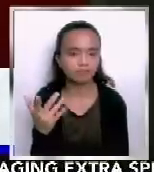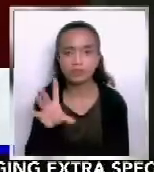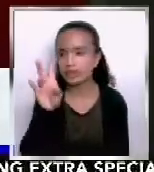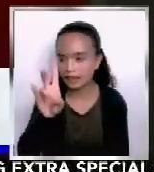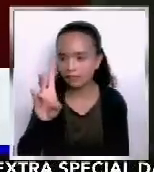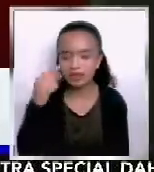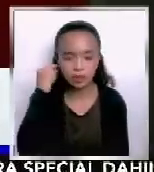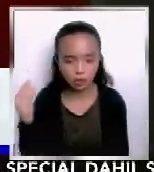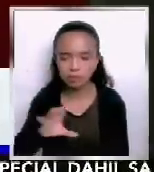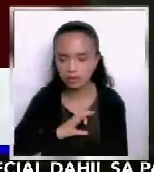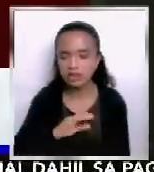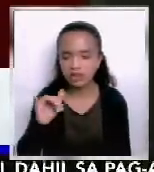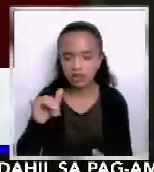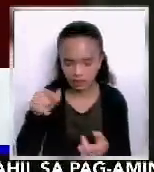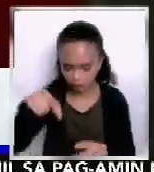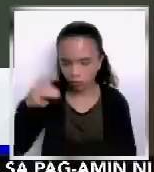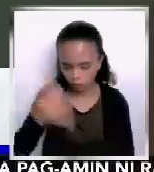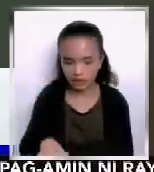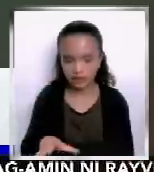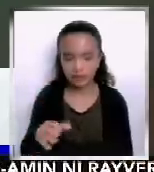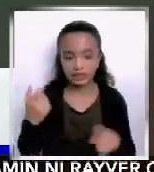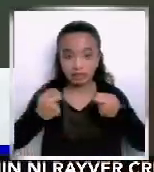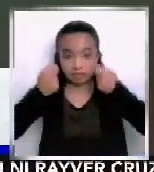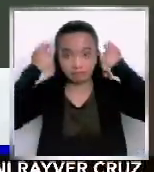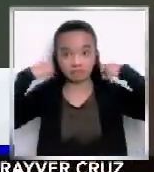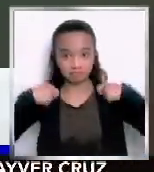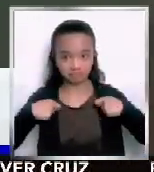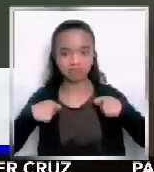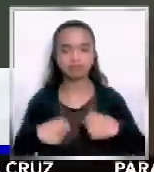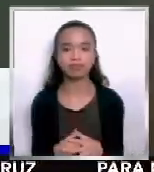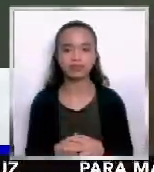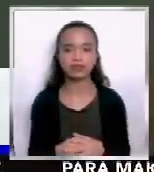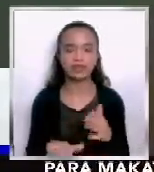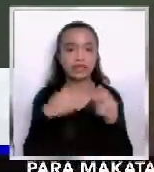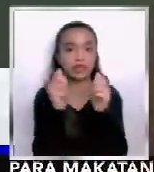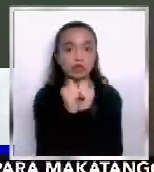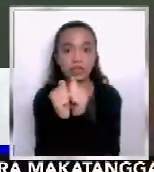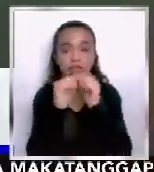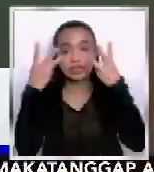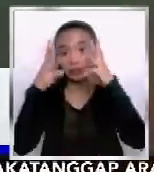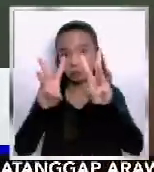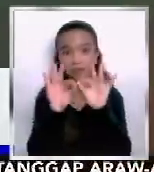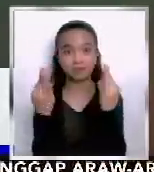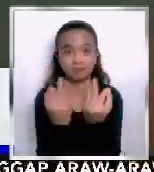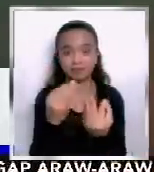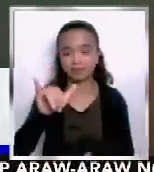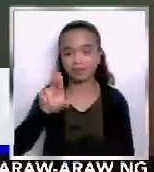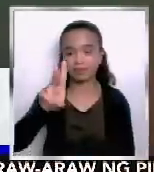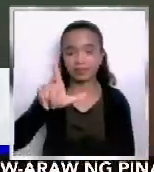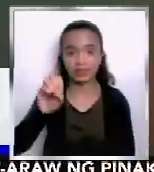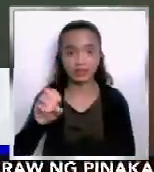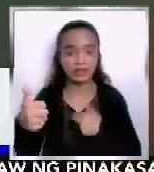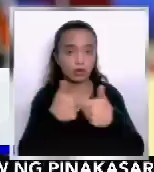niya, eto lang yung nakayanan ko. Then sinuot niya yung medal niya. Sabay-sabay nanood ang pamilya ni Kaloy sa kanyang mga laban sa SEA Games kung